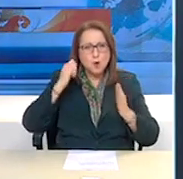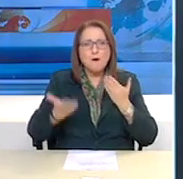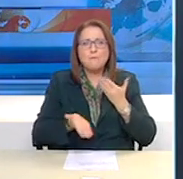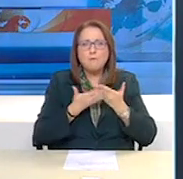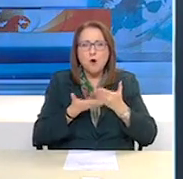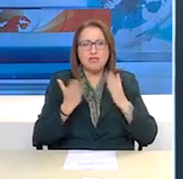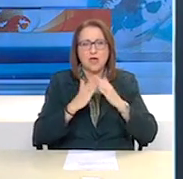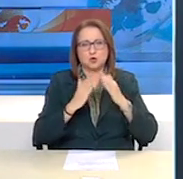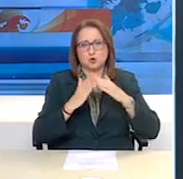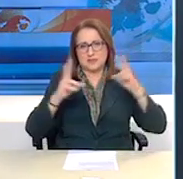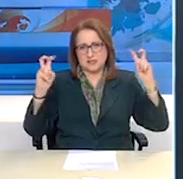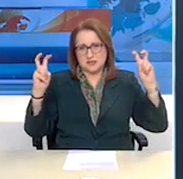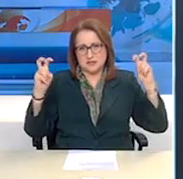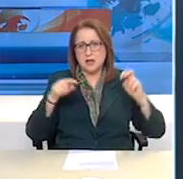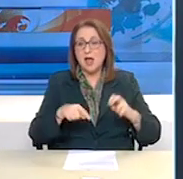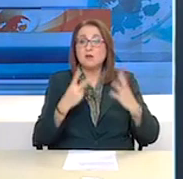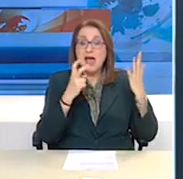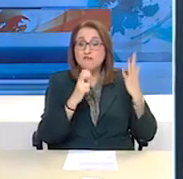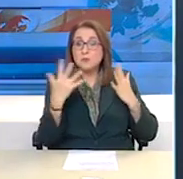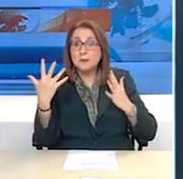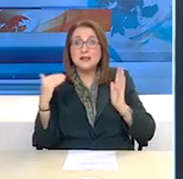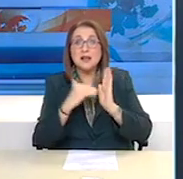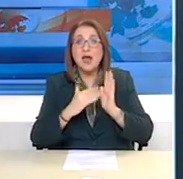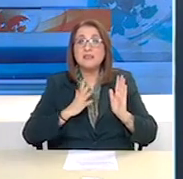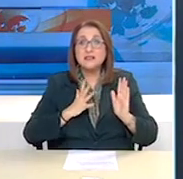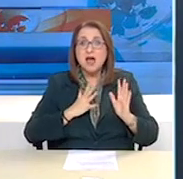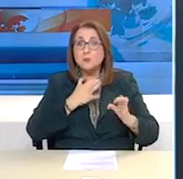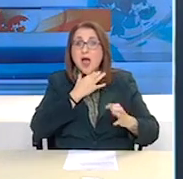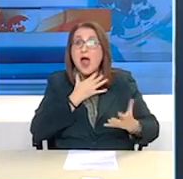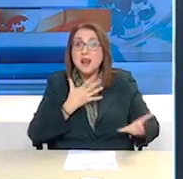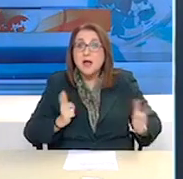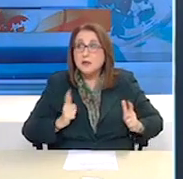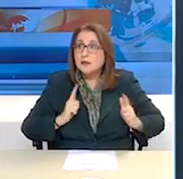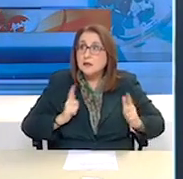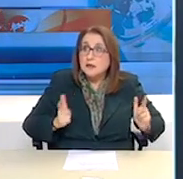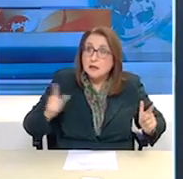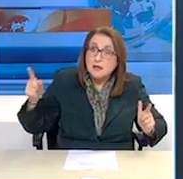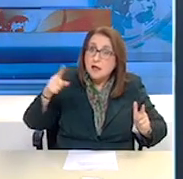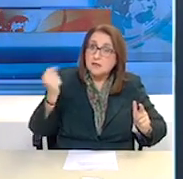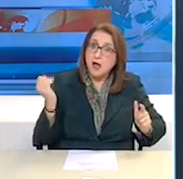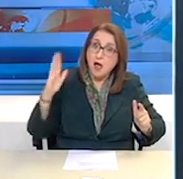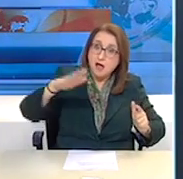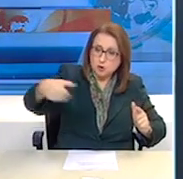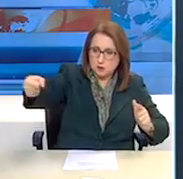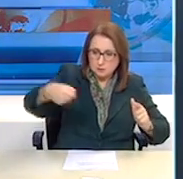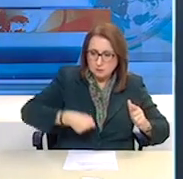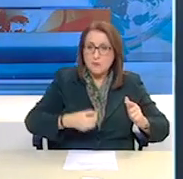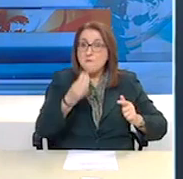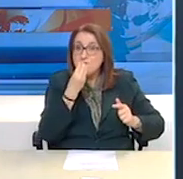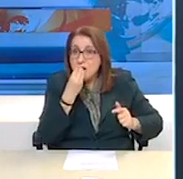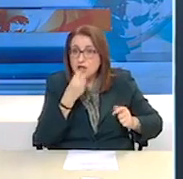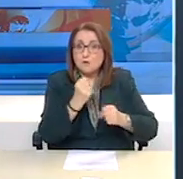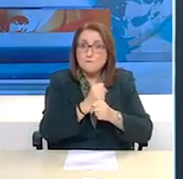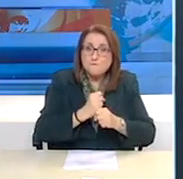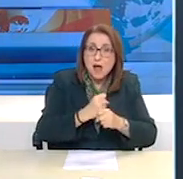εξυπηρετεί περίπου 75.000 πολίτες σε καθημερινή βάση. Στο πρόγραμμα Βοήθεια στο Σπίτι συμμετέχουν 273 δήμοι,